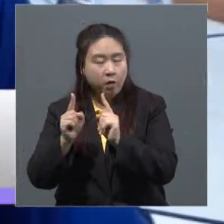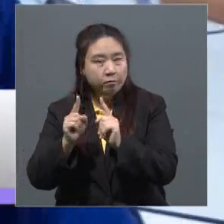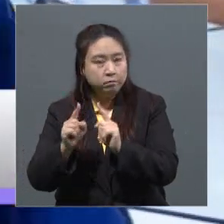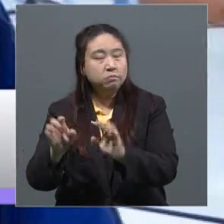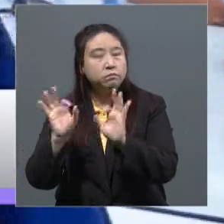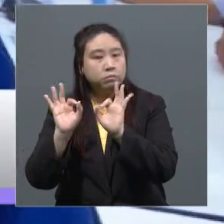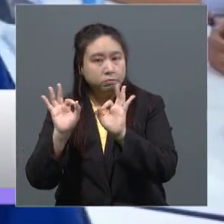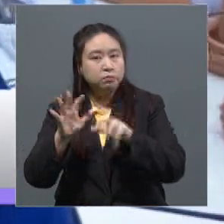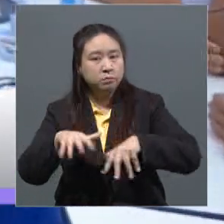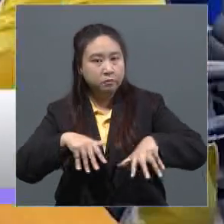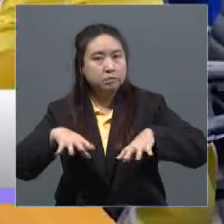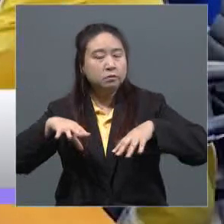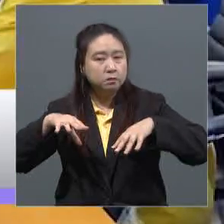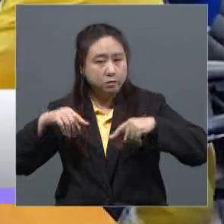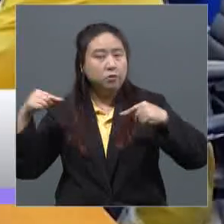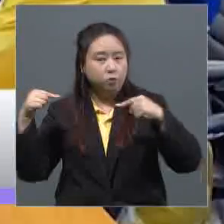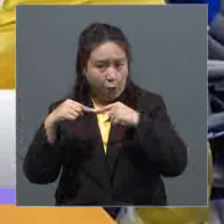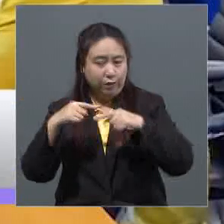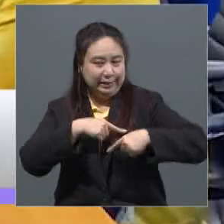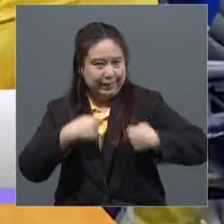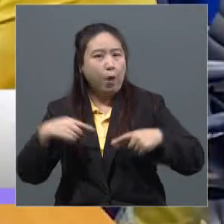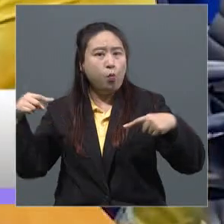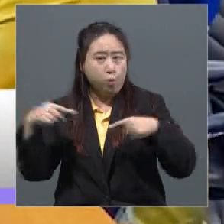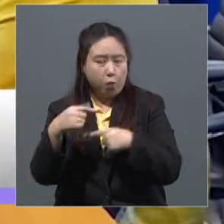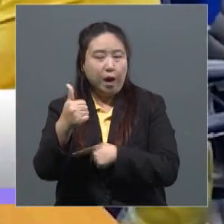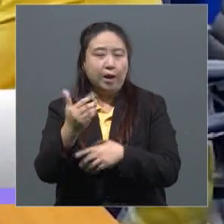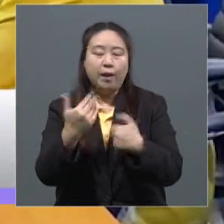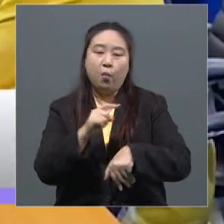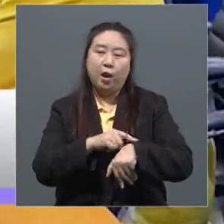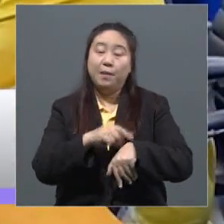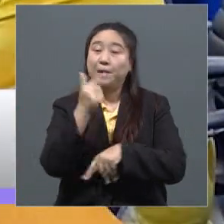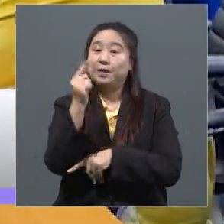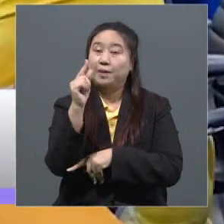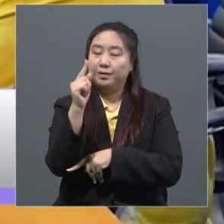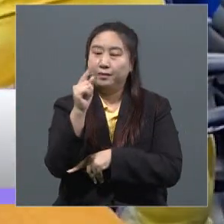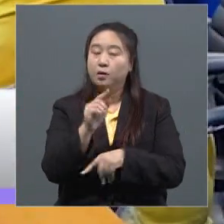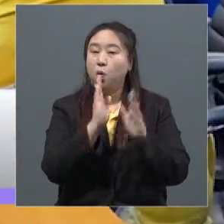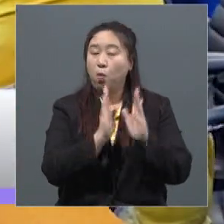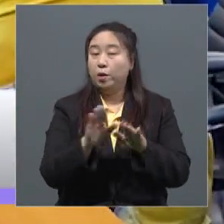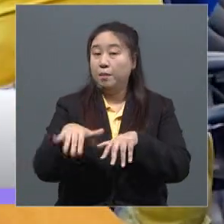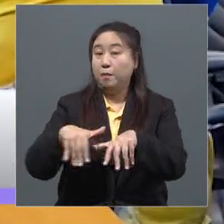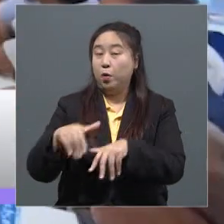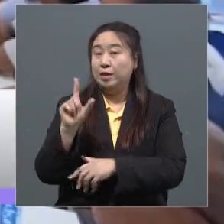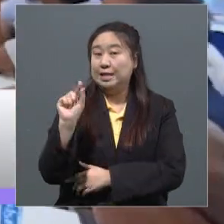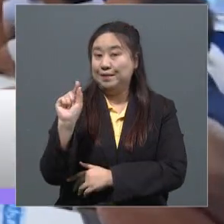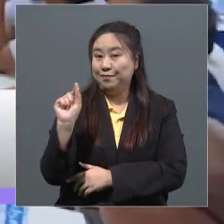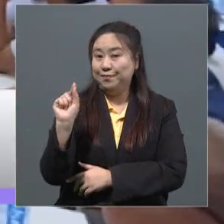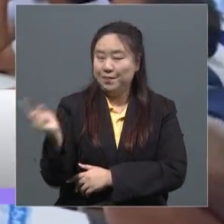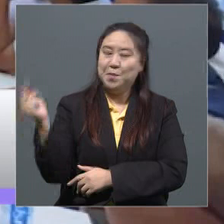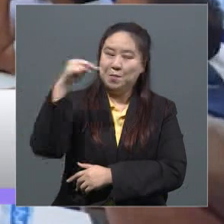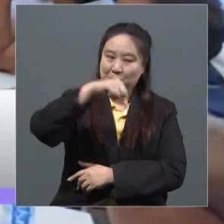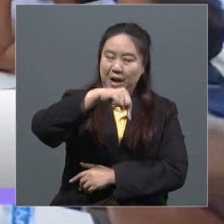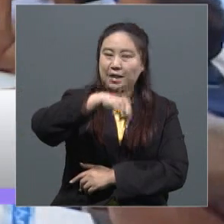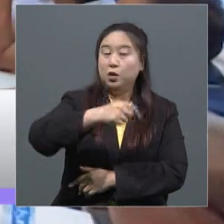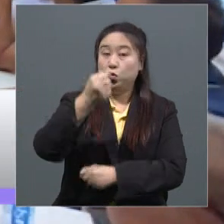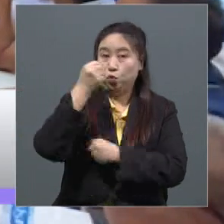ถูกใจตามข้อเรียกร้องของชาวบ้านซึ่งเมื่อเวลาประมาณ 11:00 น.ครับตัวแทนชาวบ้านทั้ง20คนได้เดินทางกลับไปยังจุดชุมนุมบ